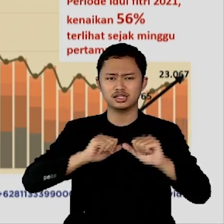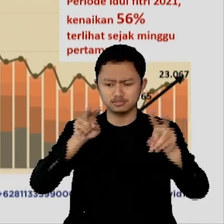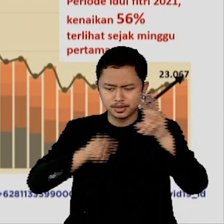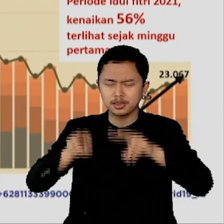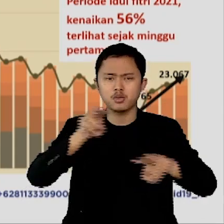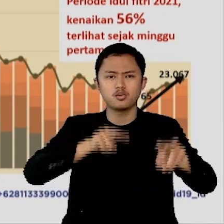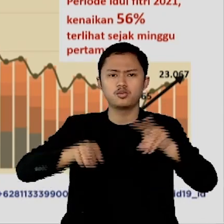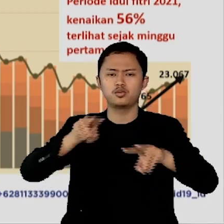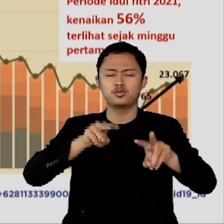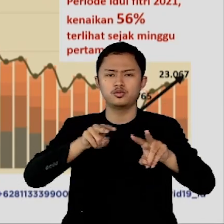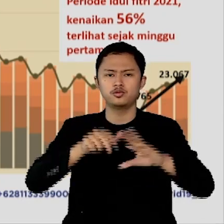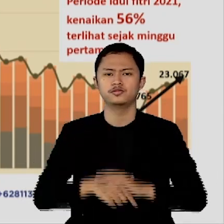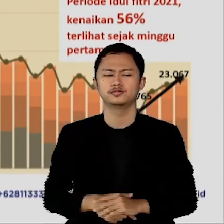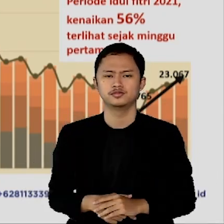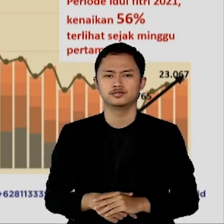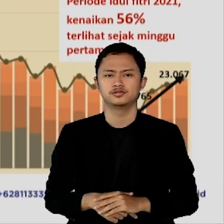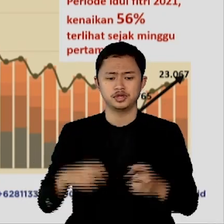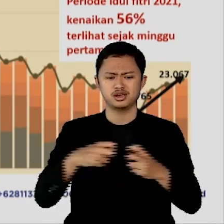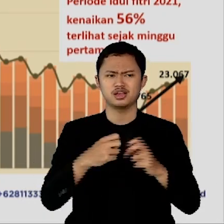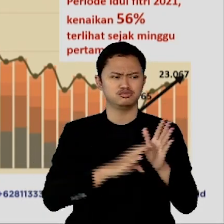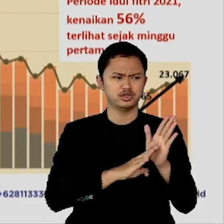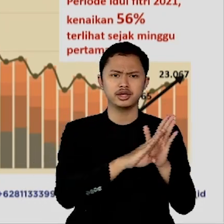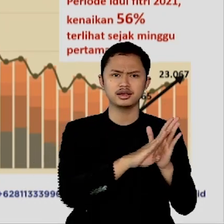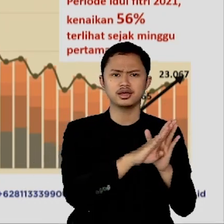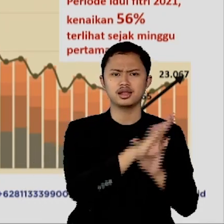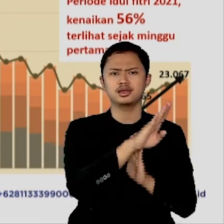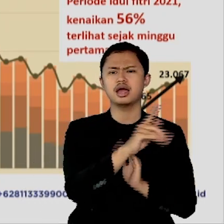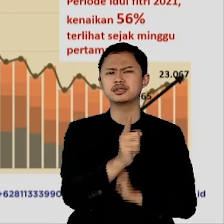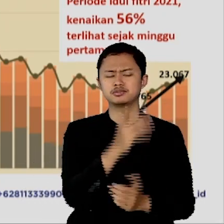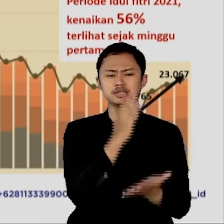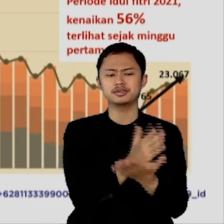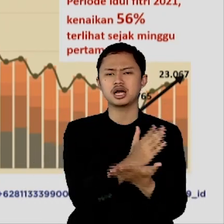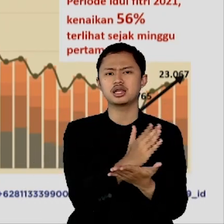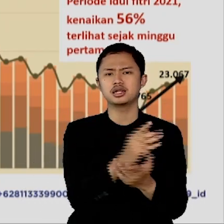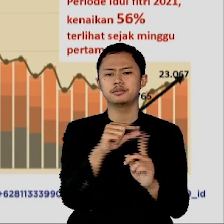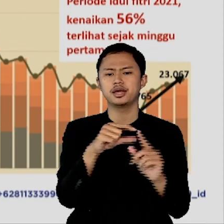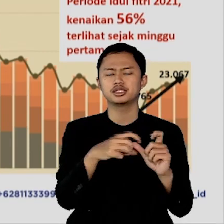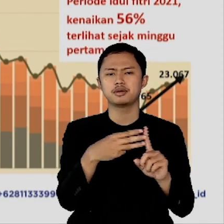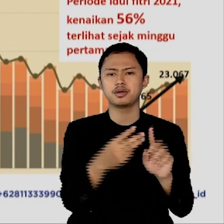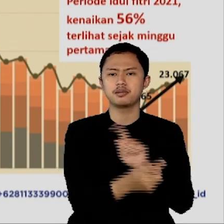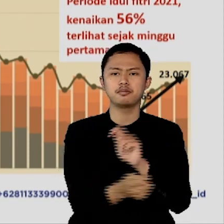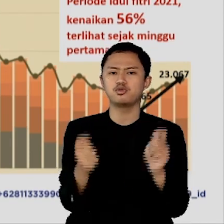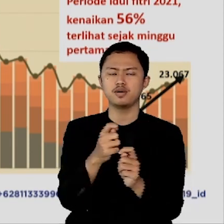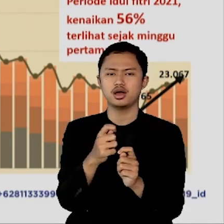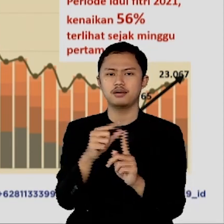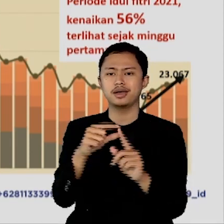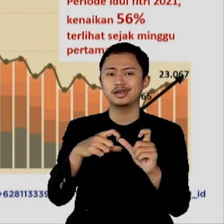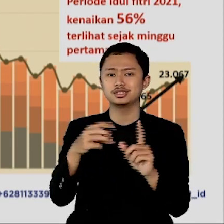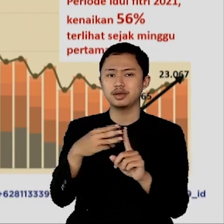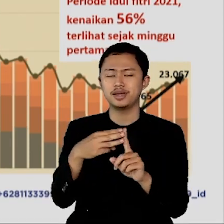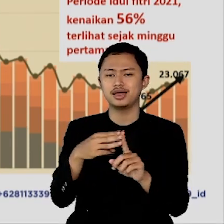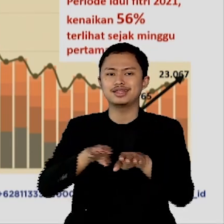dengan ketat peningkatan terus terjadi seiring dengan berubahnya kebijakan yang diterapkan dari psbb menjadi